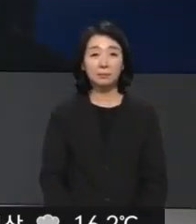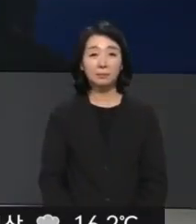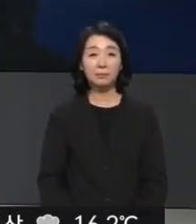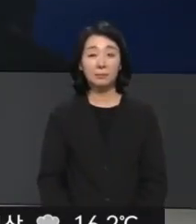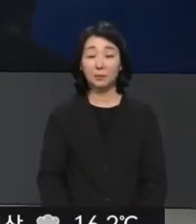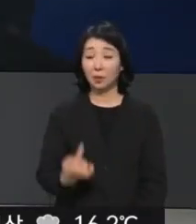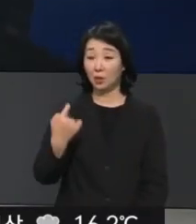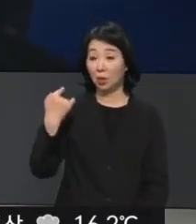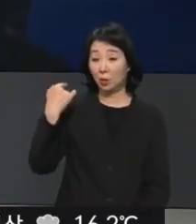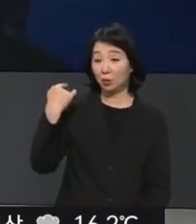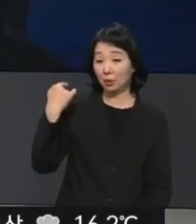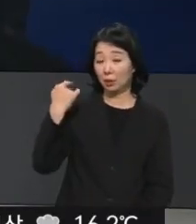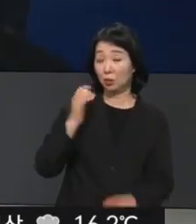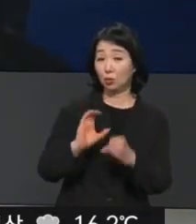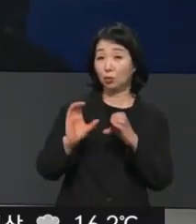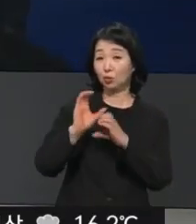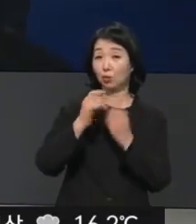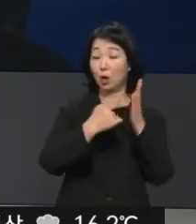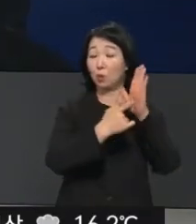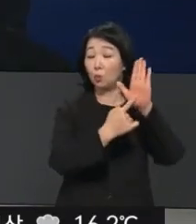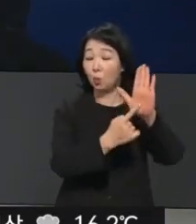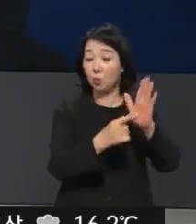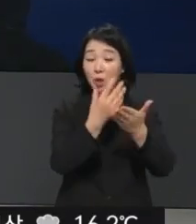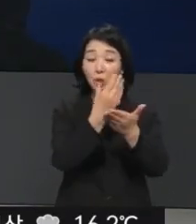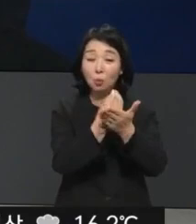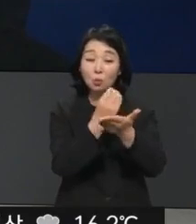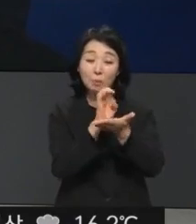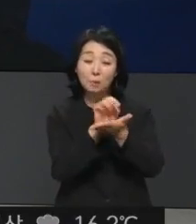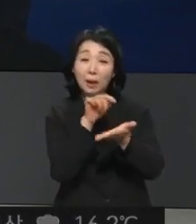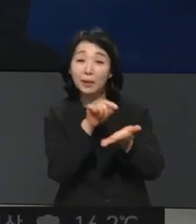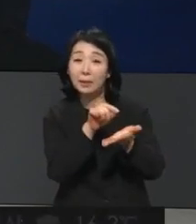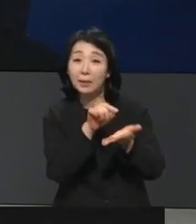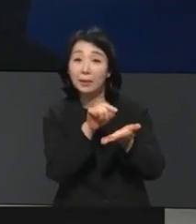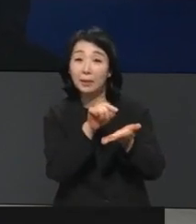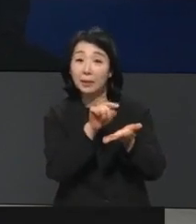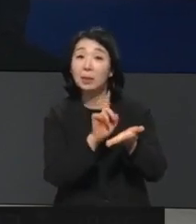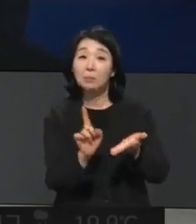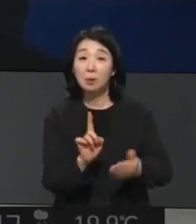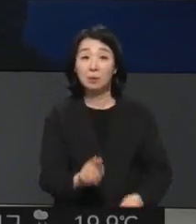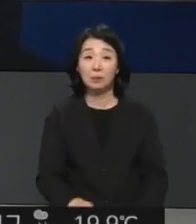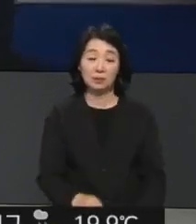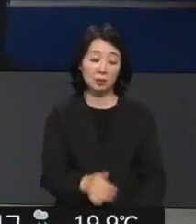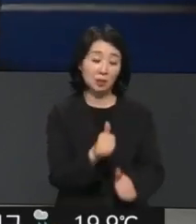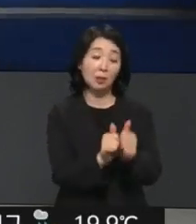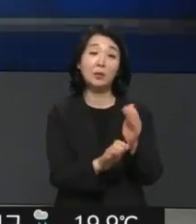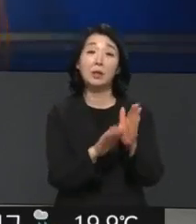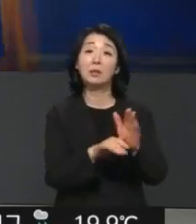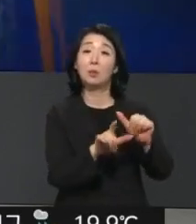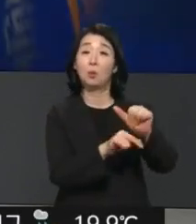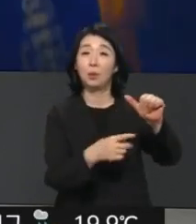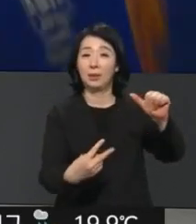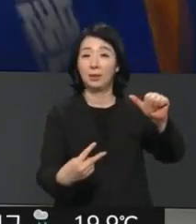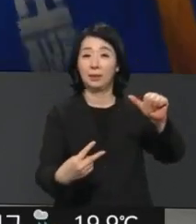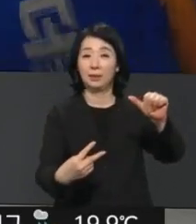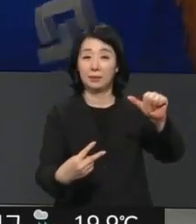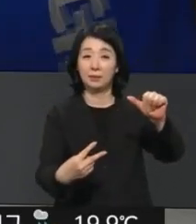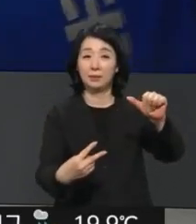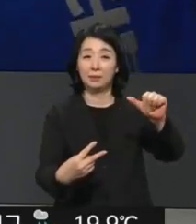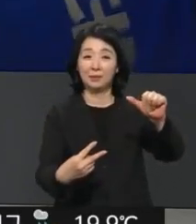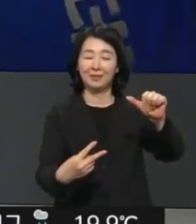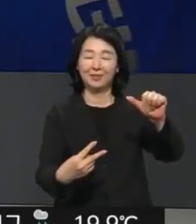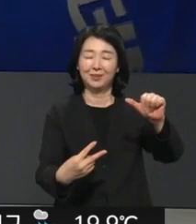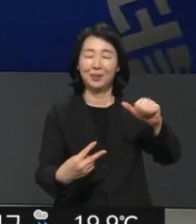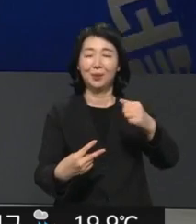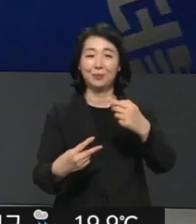그렇다면 어제 추가로 공개된 녹음 파일의 맥락을 좀 따져보겠습니다. 당시 전당대회는 5월 2일에 열렸습니다.